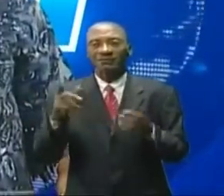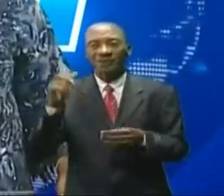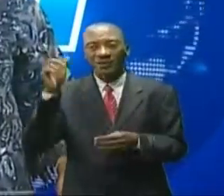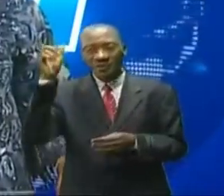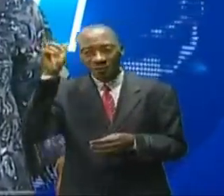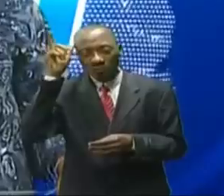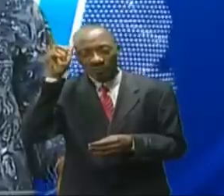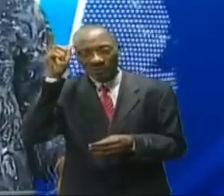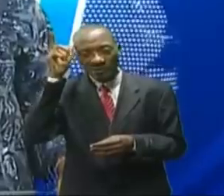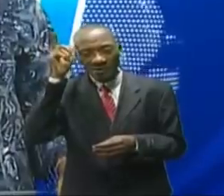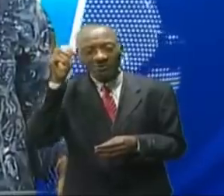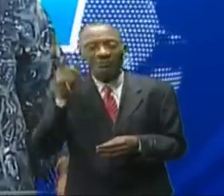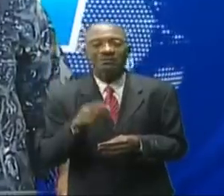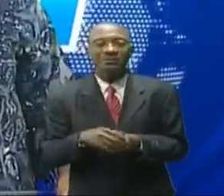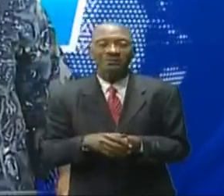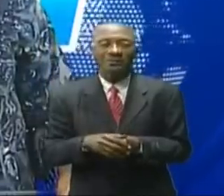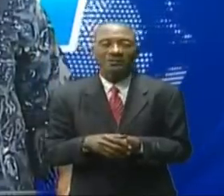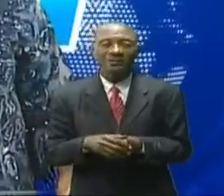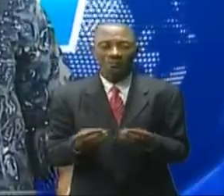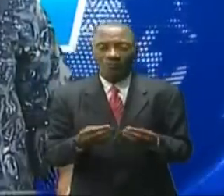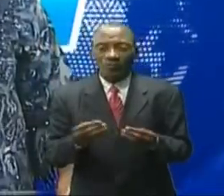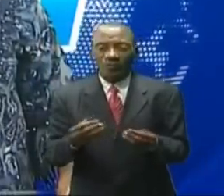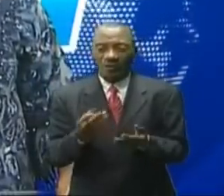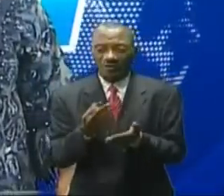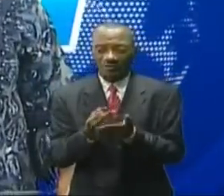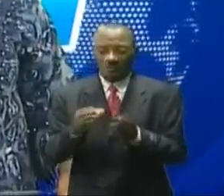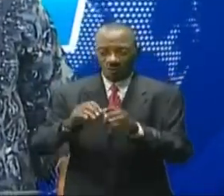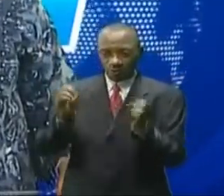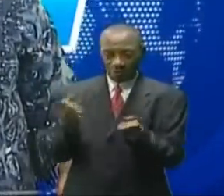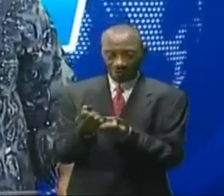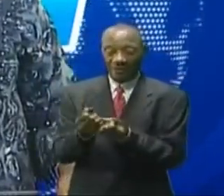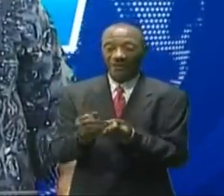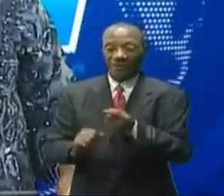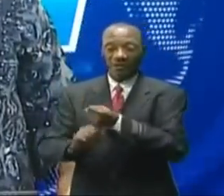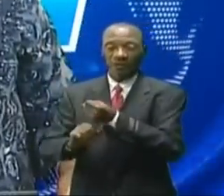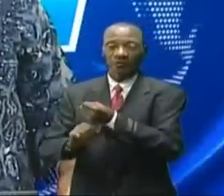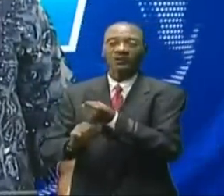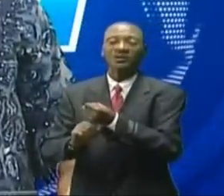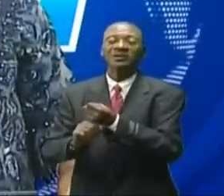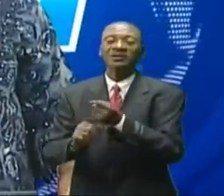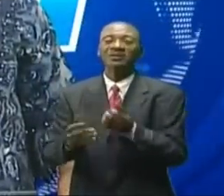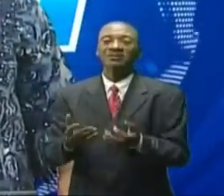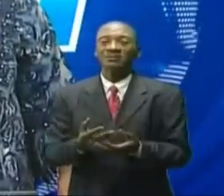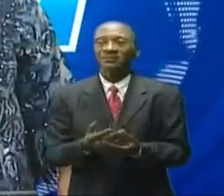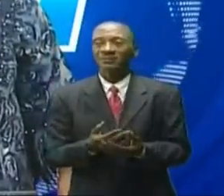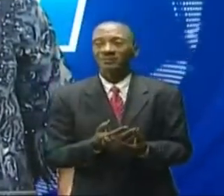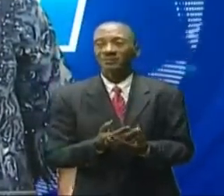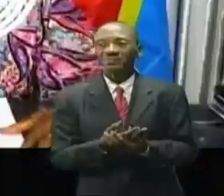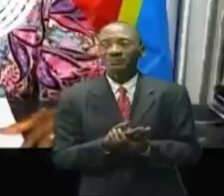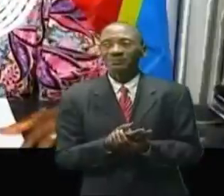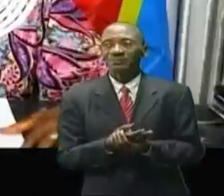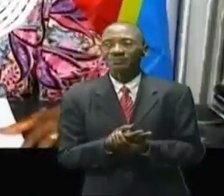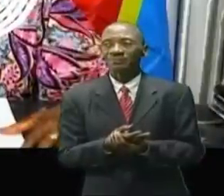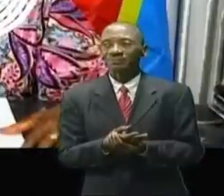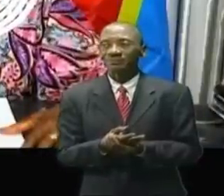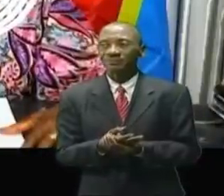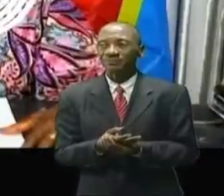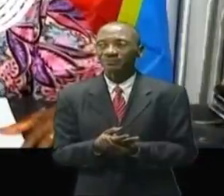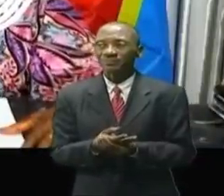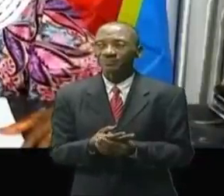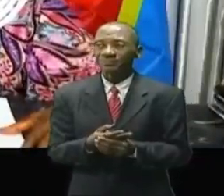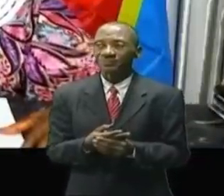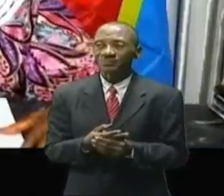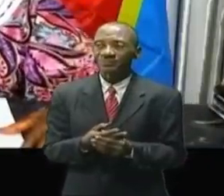et de point focal au niveau de la capitale Kinshasa. Une annonce faite à la veille du jour de l'indépendance. À l'occasion de